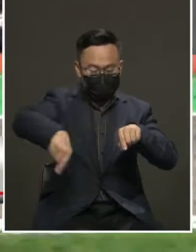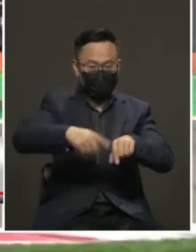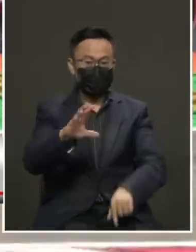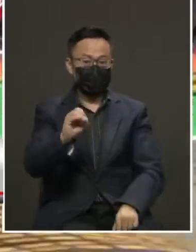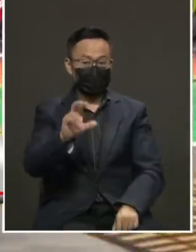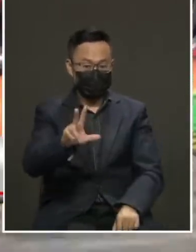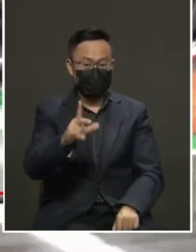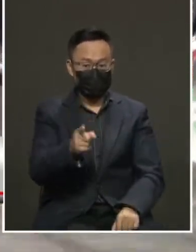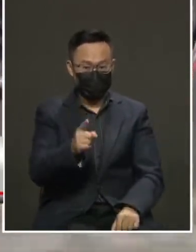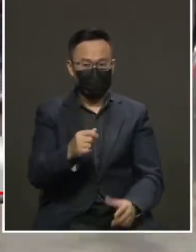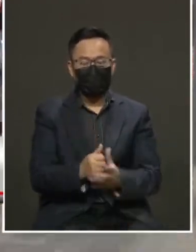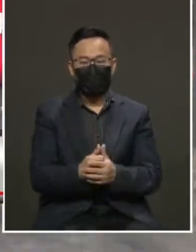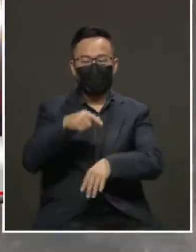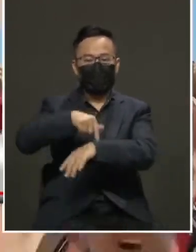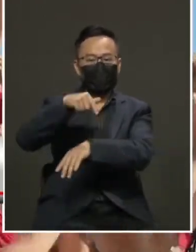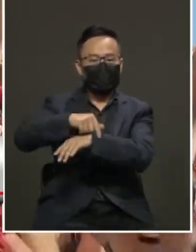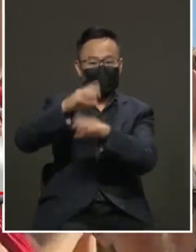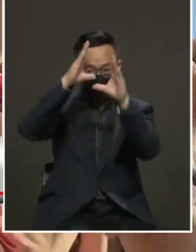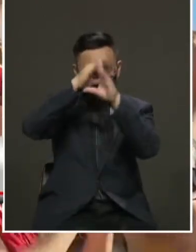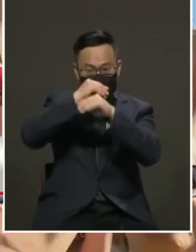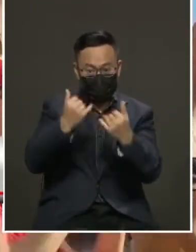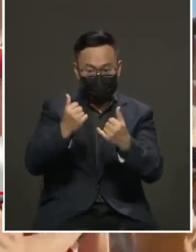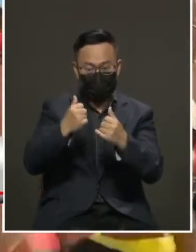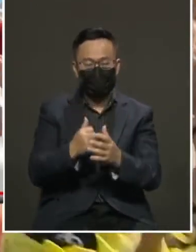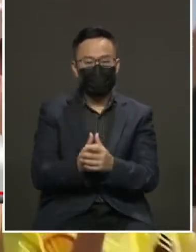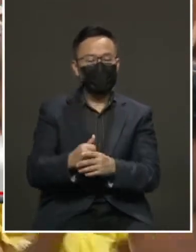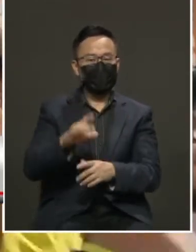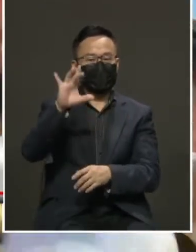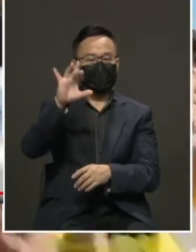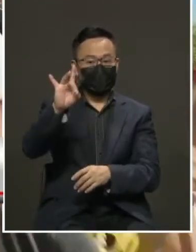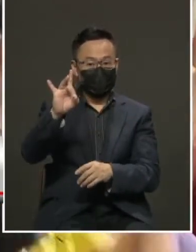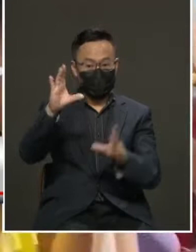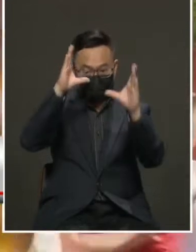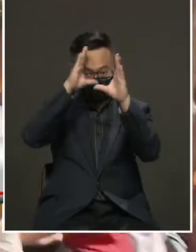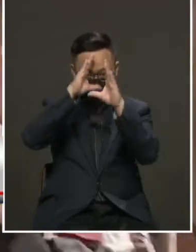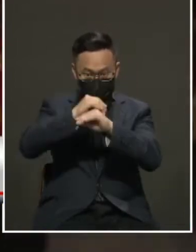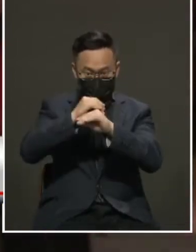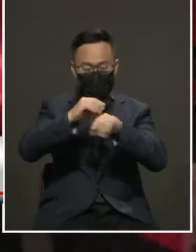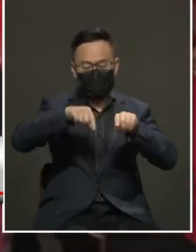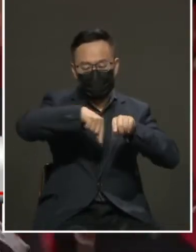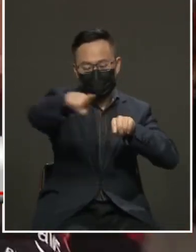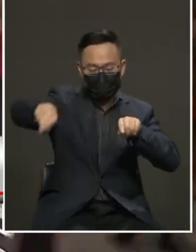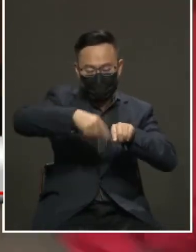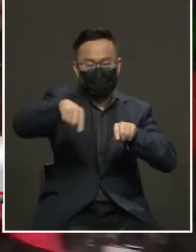ส่วนแข่งขันกันในช่วงค่ำวันนี้ค่ะเริ่มต้นเวลา2ทุ่มตรงเป็นต้นไปค่ะ